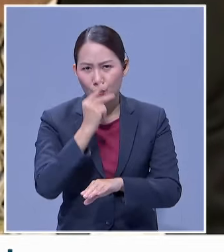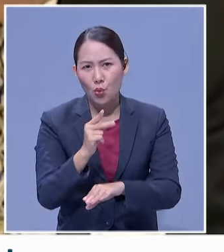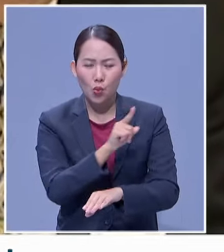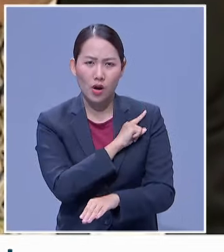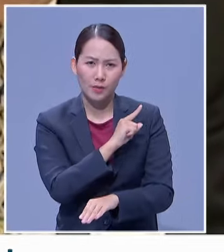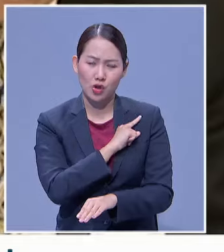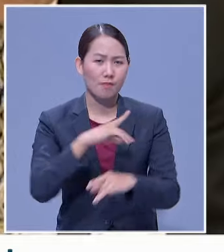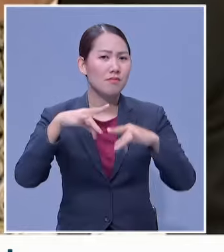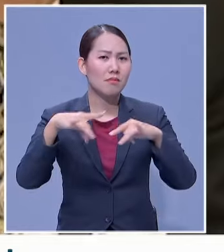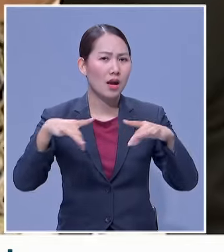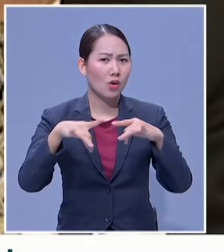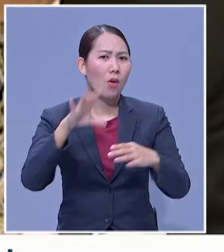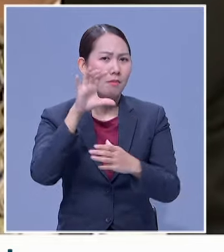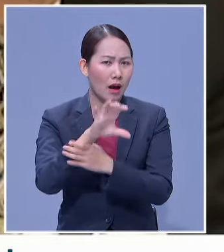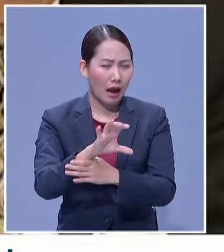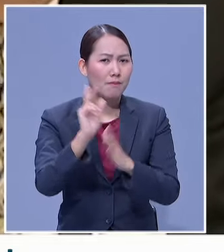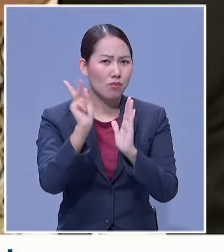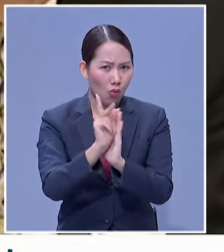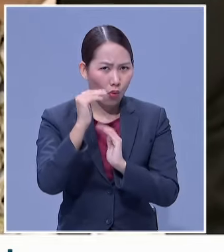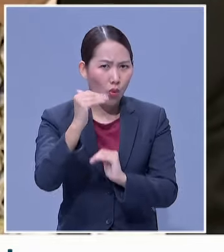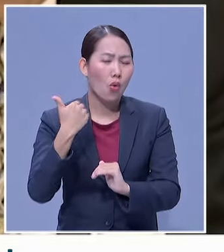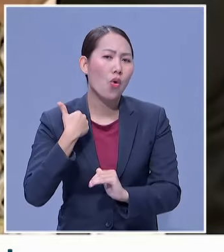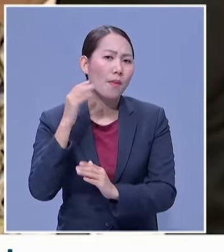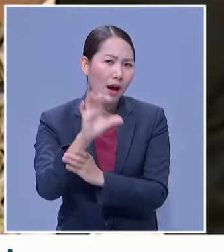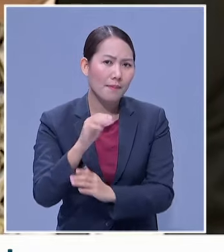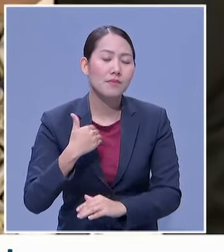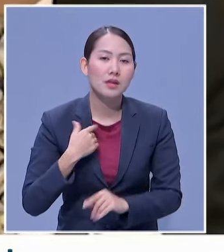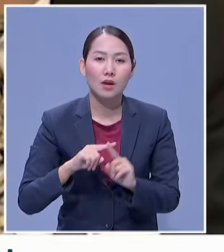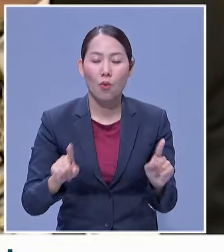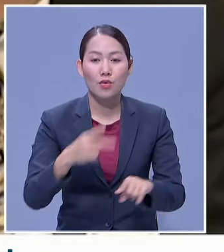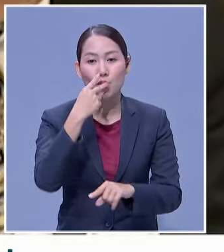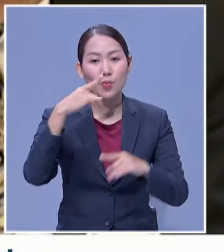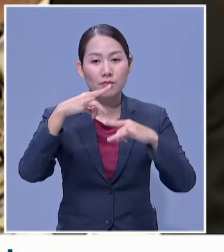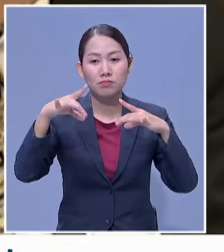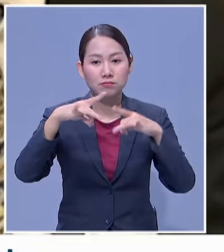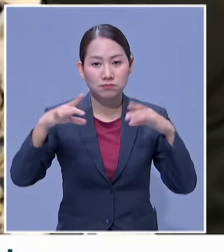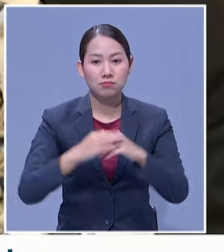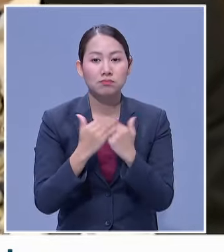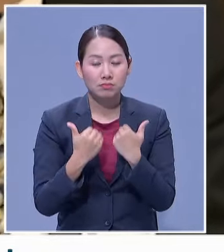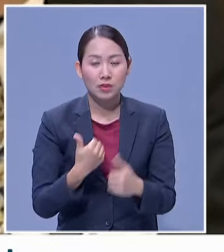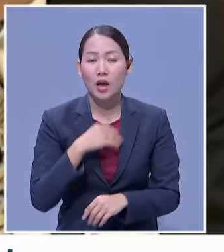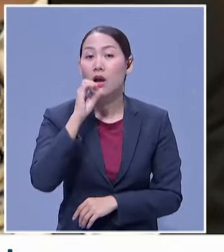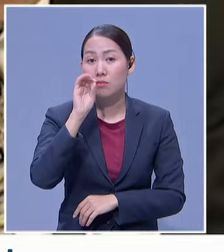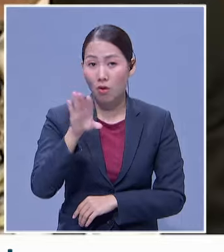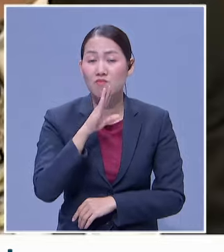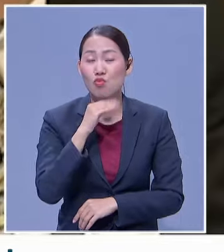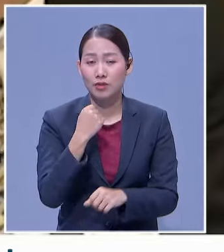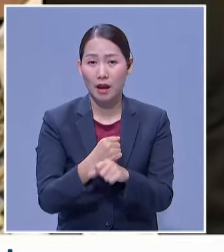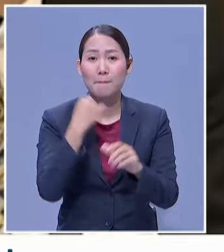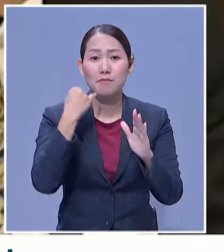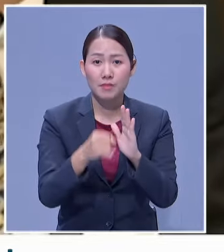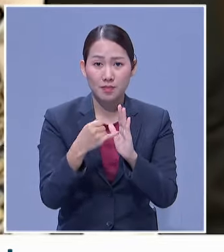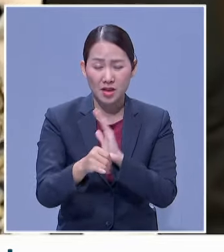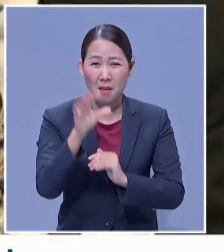ให้คุณพิเชษทำตามข้อบังคับให้ถูกต้องไม่มีวัตถุประสงค์อะไรหากปล่อยให้คุณพิเชษฐทำผิดข้อบังคับสภาก็จะ